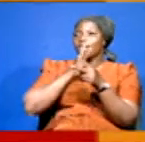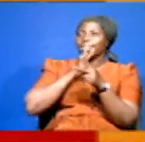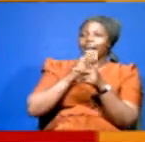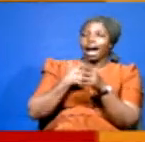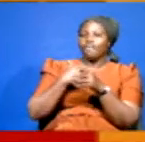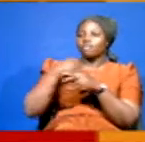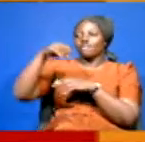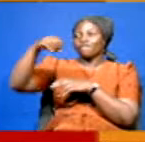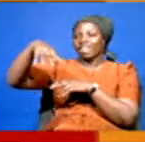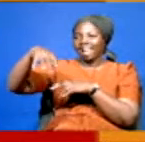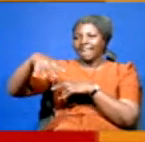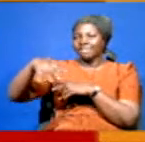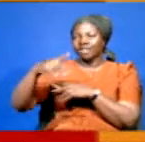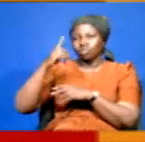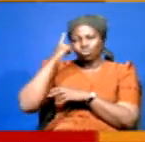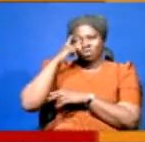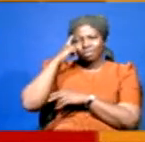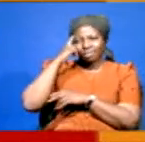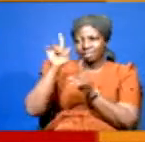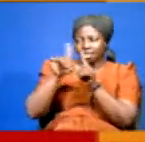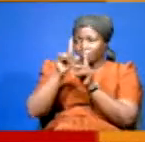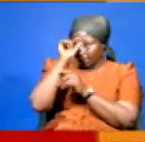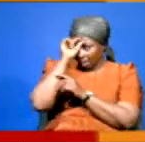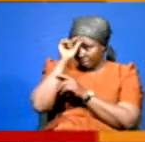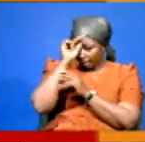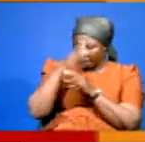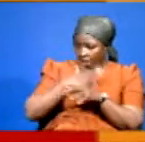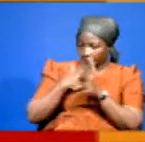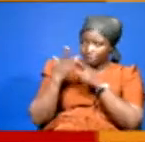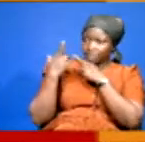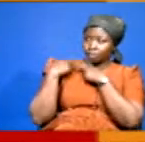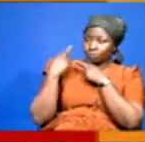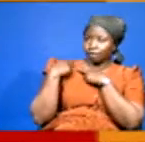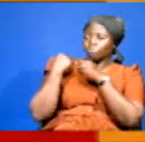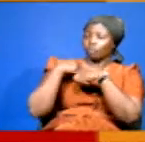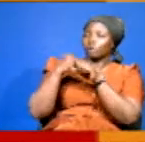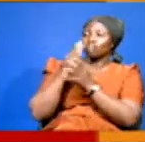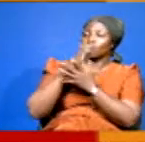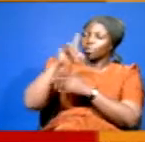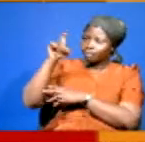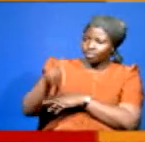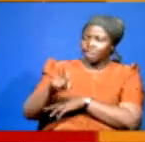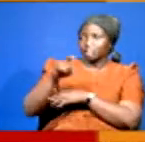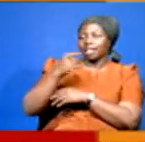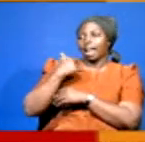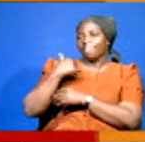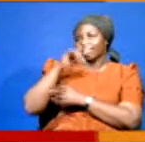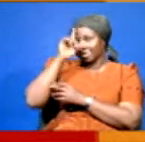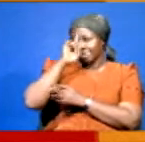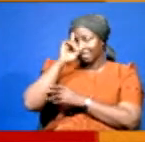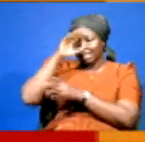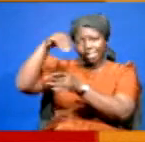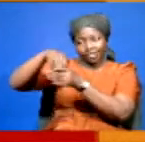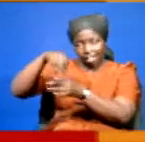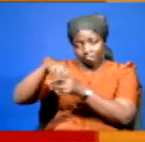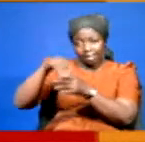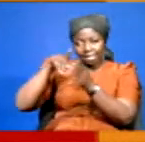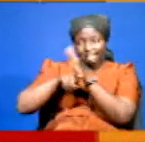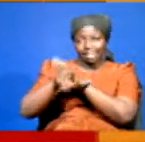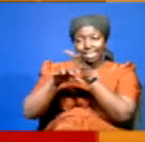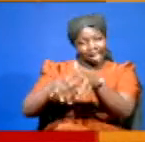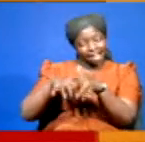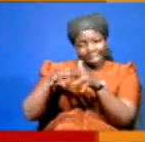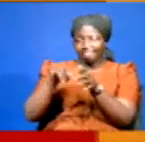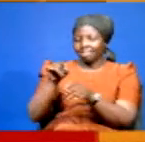kama serikali jukumu letu sasa ni kwamba lazima tuweke serious investments kwa agriculture. Hiyo ndo peke yake itatusaidia katika hili